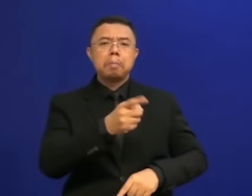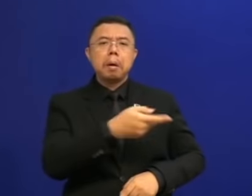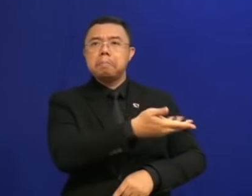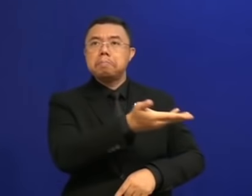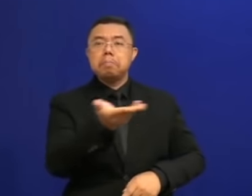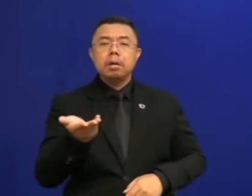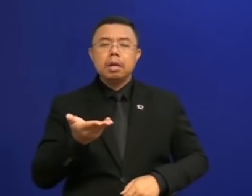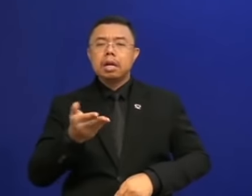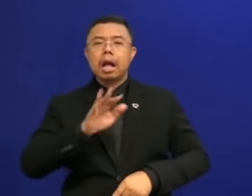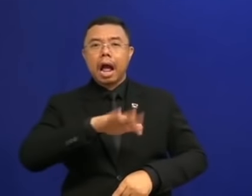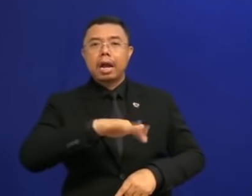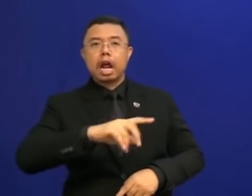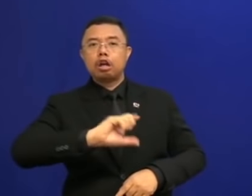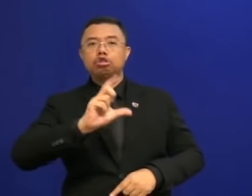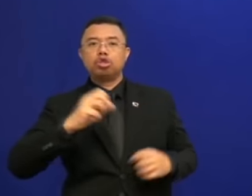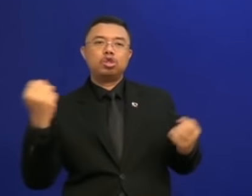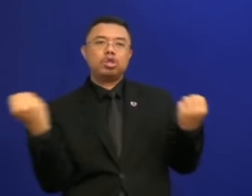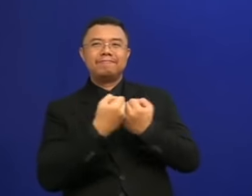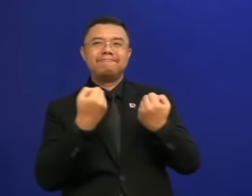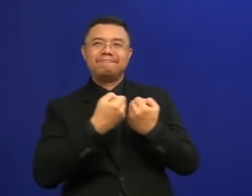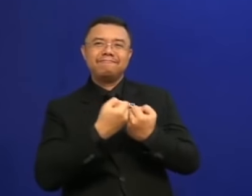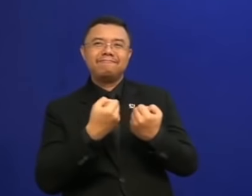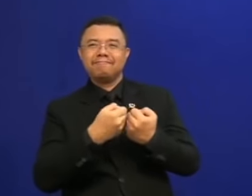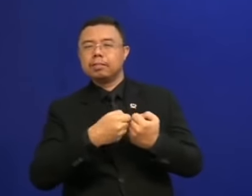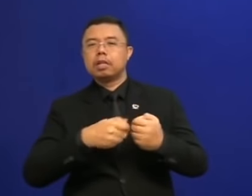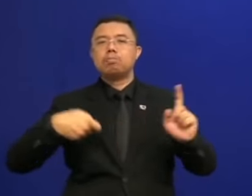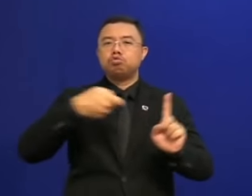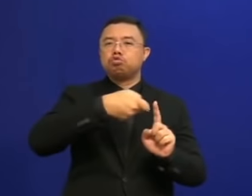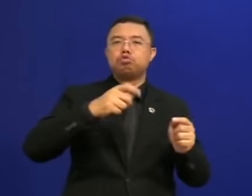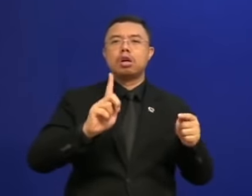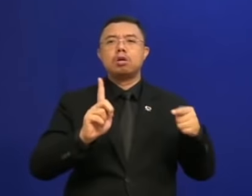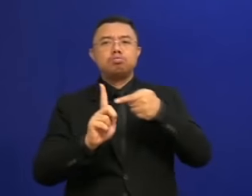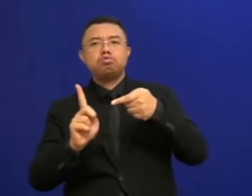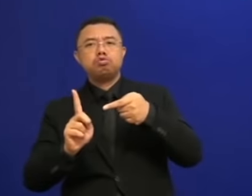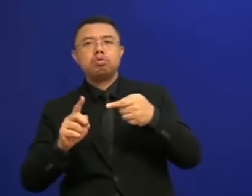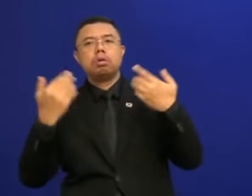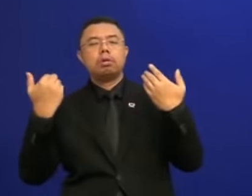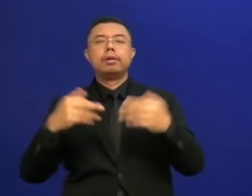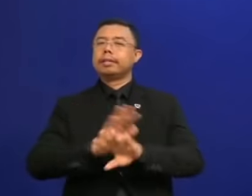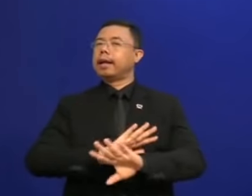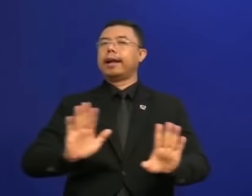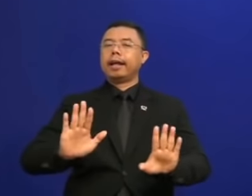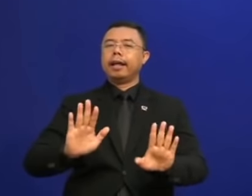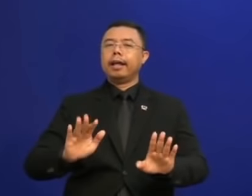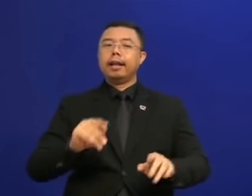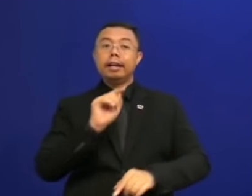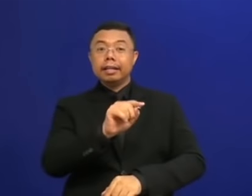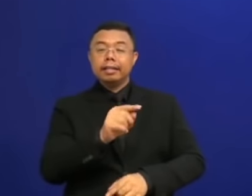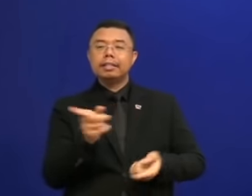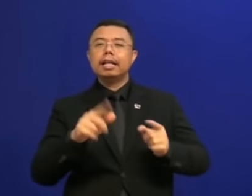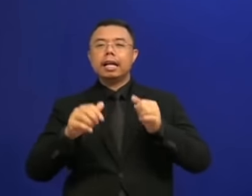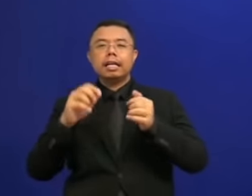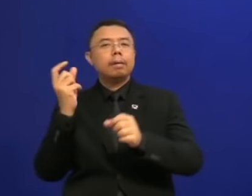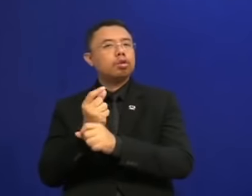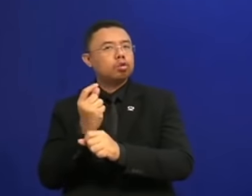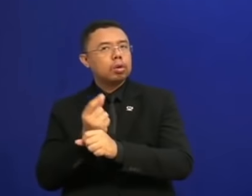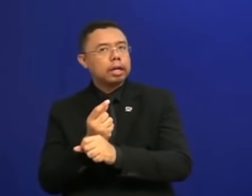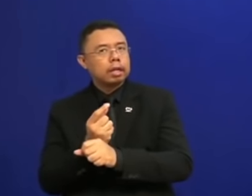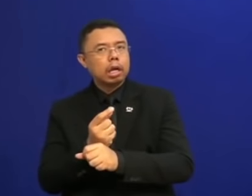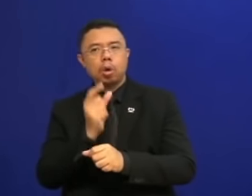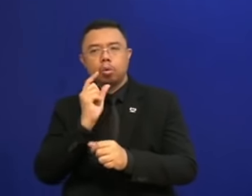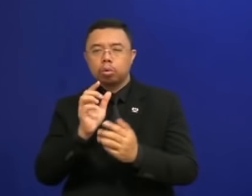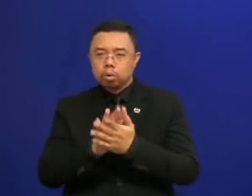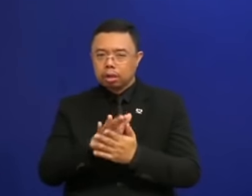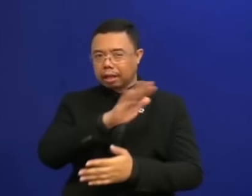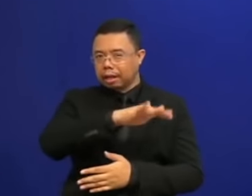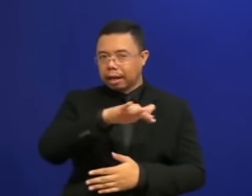penyebab dari pertikaian, perkelahian sampai bunuh-bunuhan. Jadikan itu sesuatu yang berguna